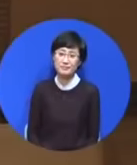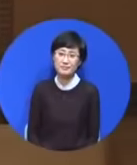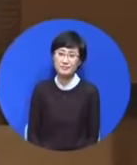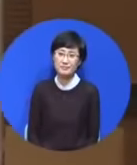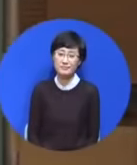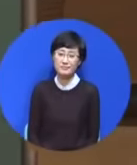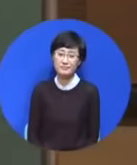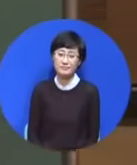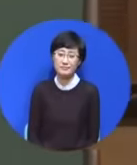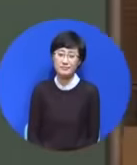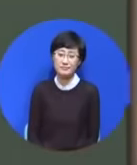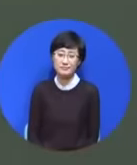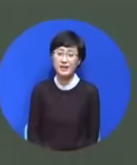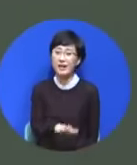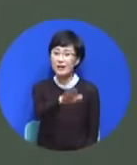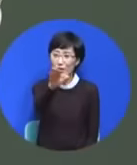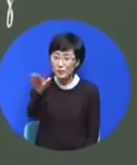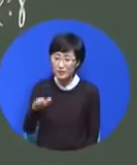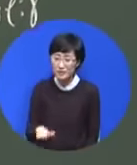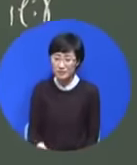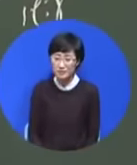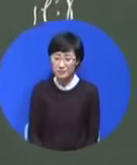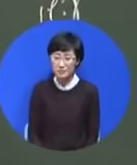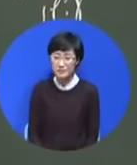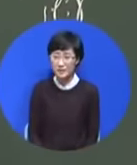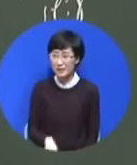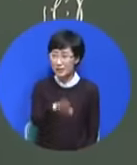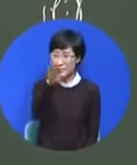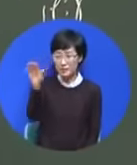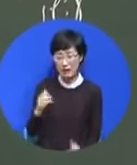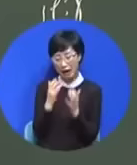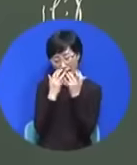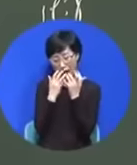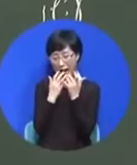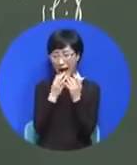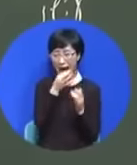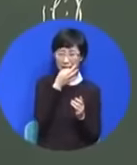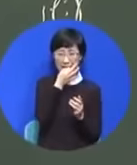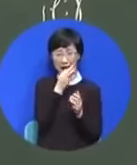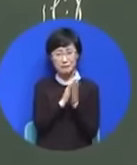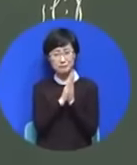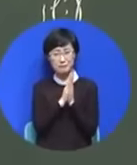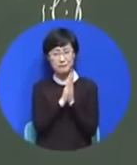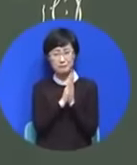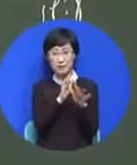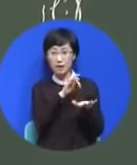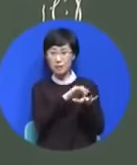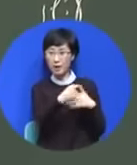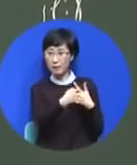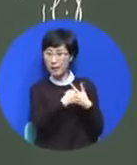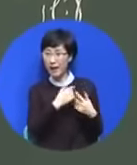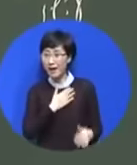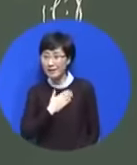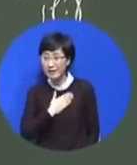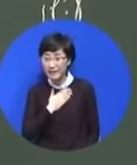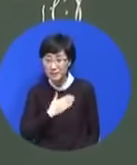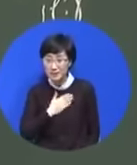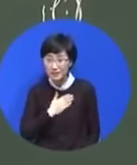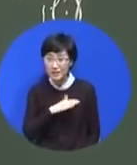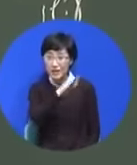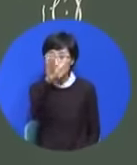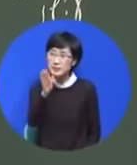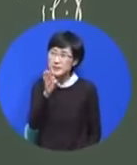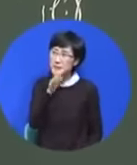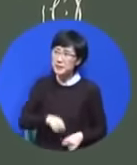아십니다 조금 덜 중요한 거는 마귀도 압니다 그렇죠 마귀가 여러분이 거짓말하는지 아지